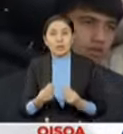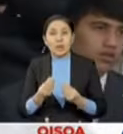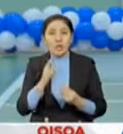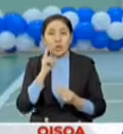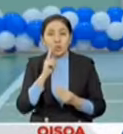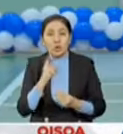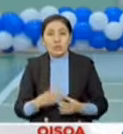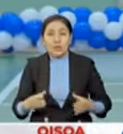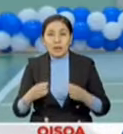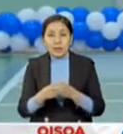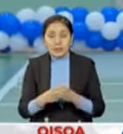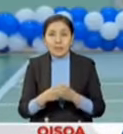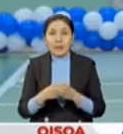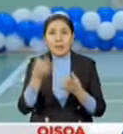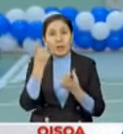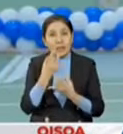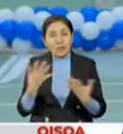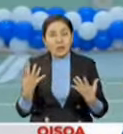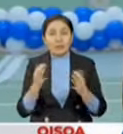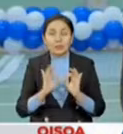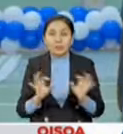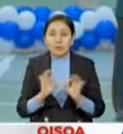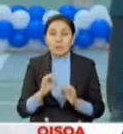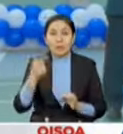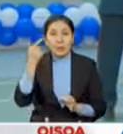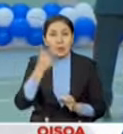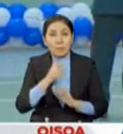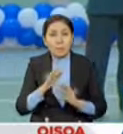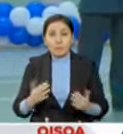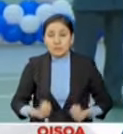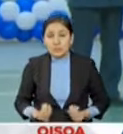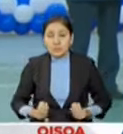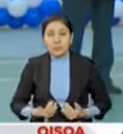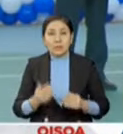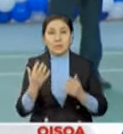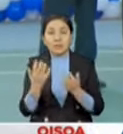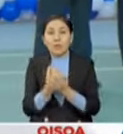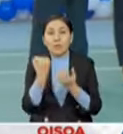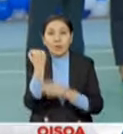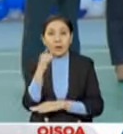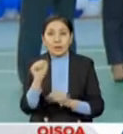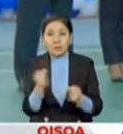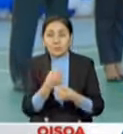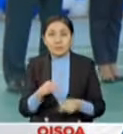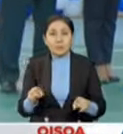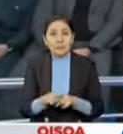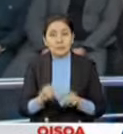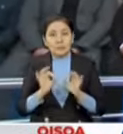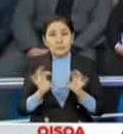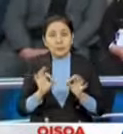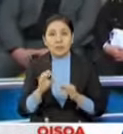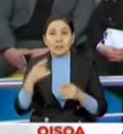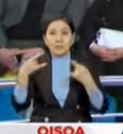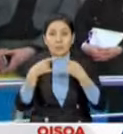uyushmagan yoshlarni ilm-ma'rifatga va ma'naviyatga undovchi, bilimsizlik bilan hayotda muvaffaqiyat qozonib bo'lmasligini tushuntirishga qaratilgan